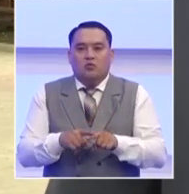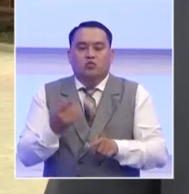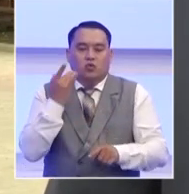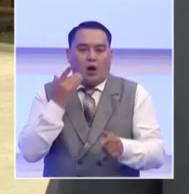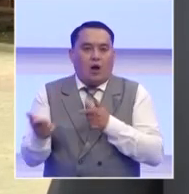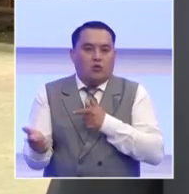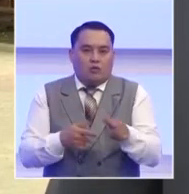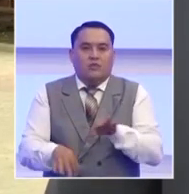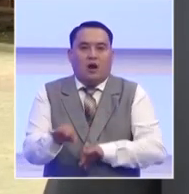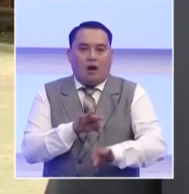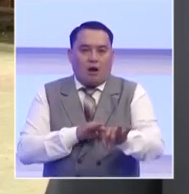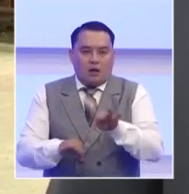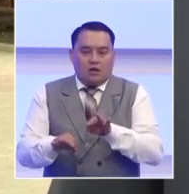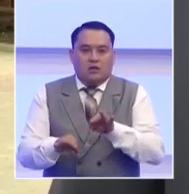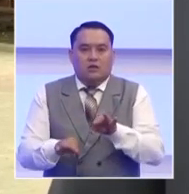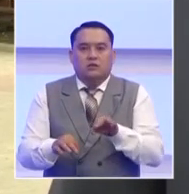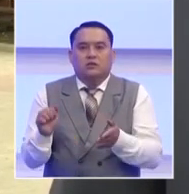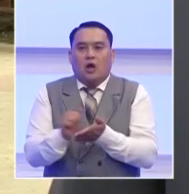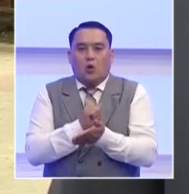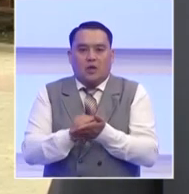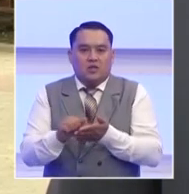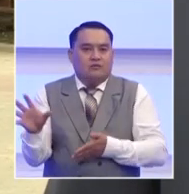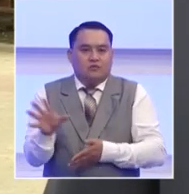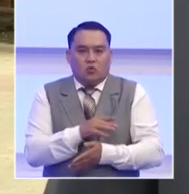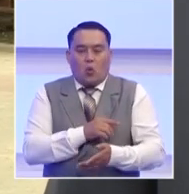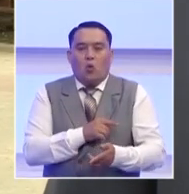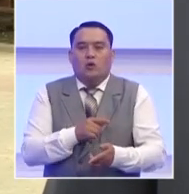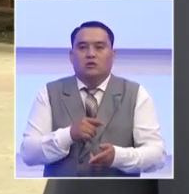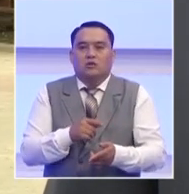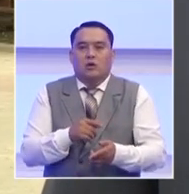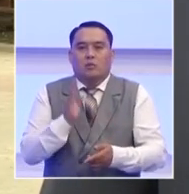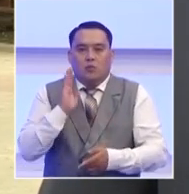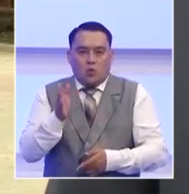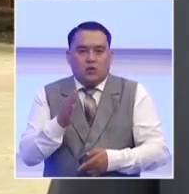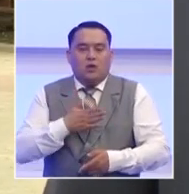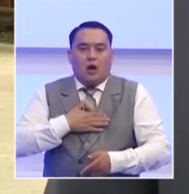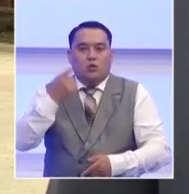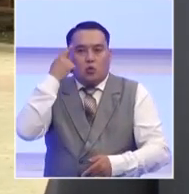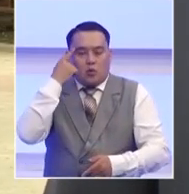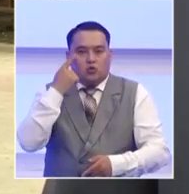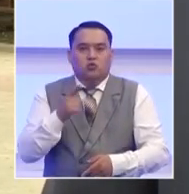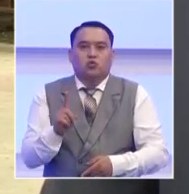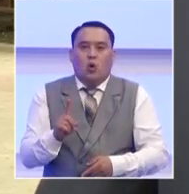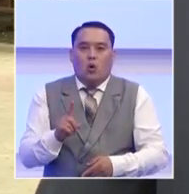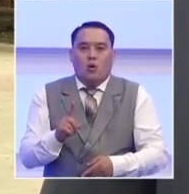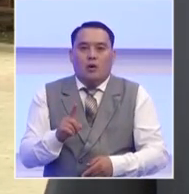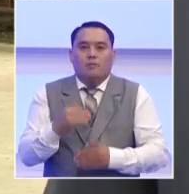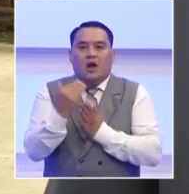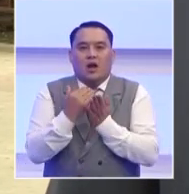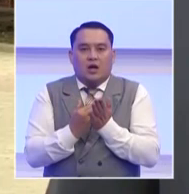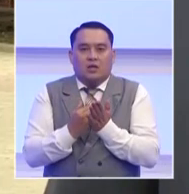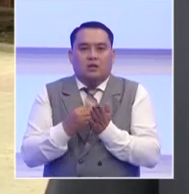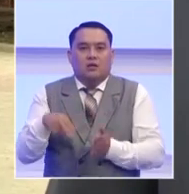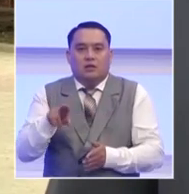уже готовый проект будет, готовая ПСД, проектно-сметная документация на коммуникации будет, я думаю, по линии, по программе